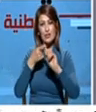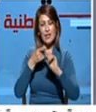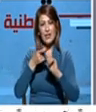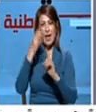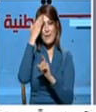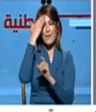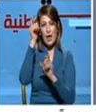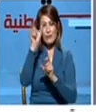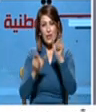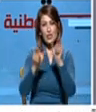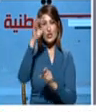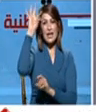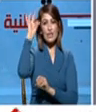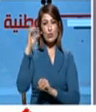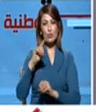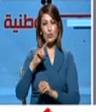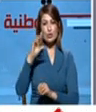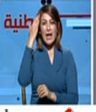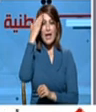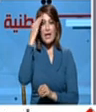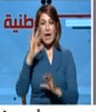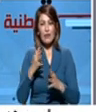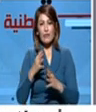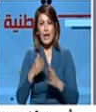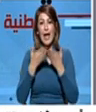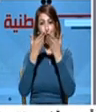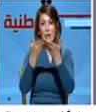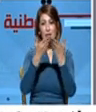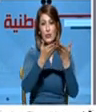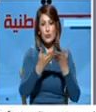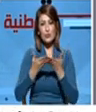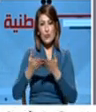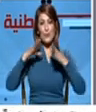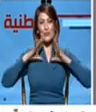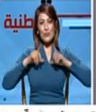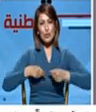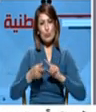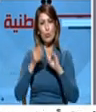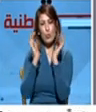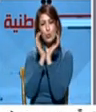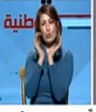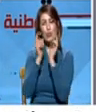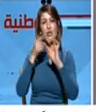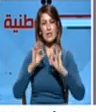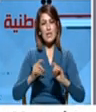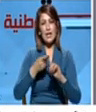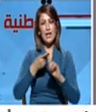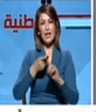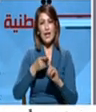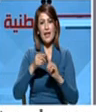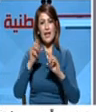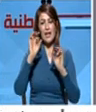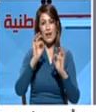المواطنه التونسي عنده حوالي واللي عنده مساعده اجتماعيه ولا لا يشتكون من عبر عليها